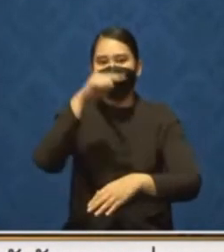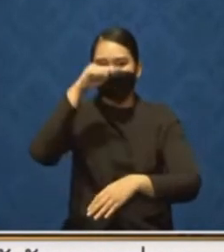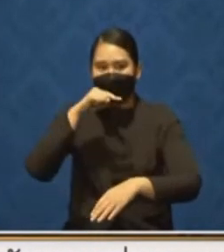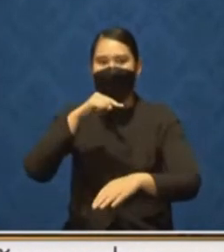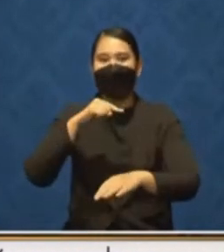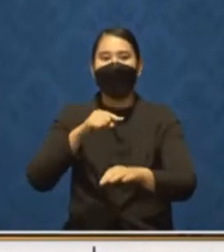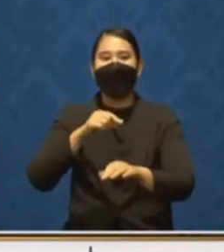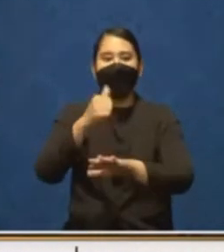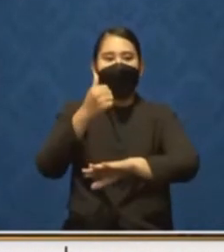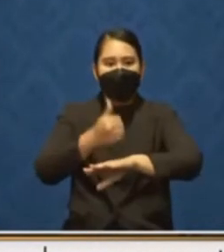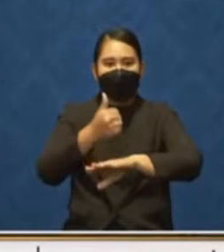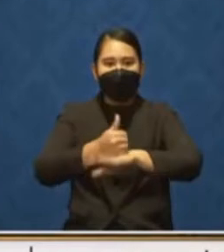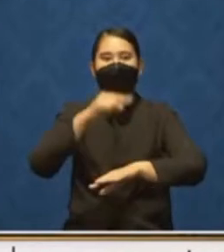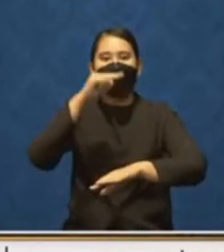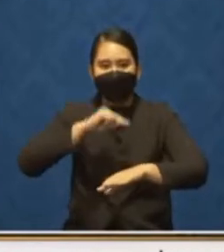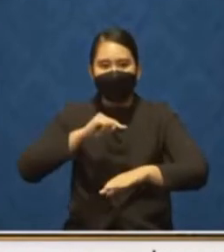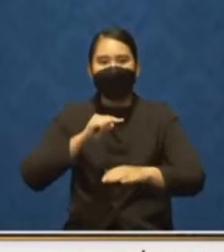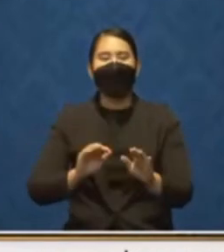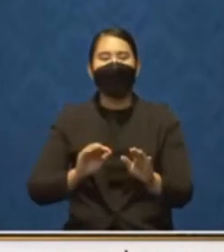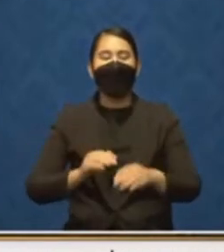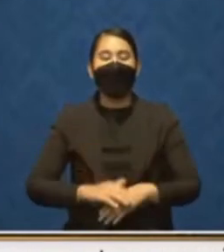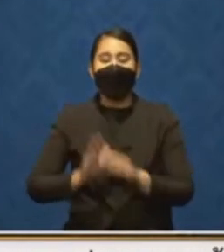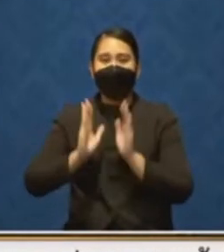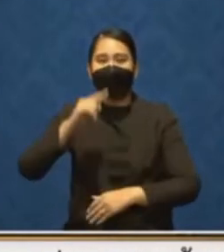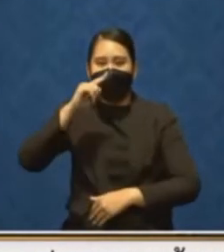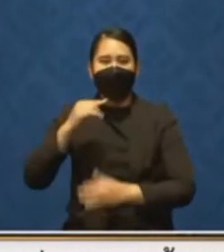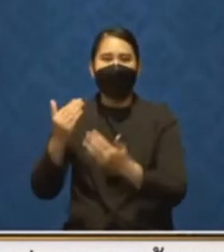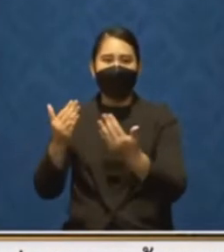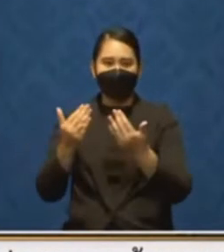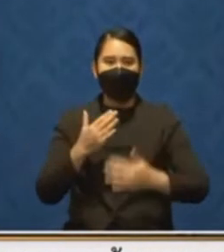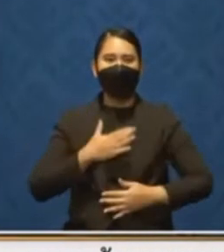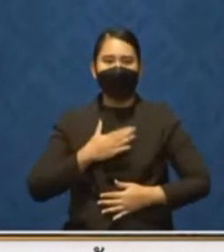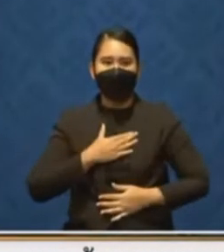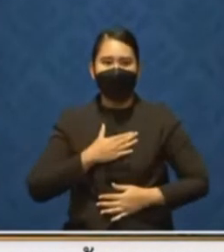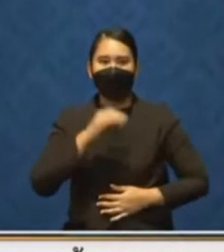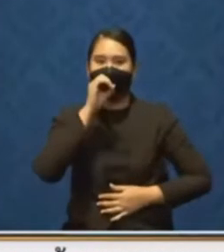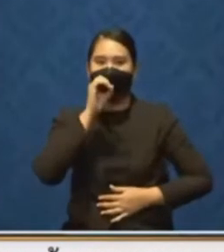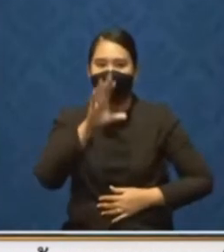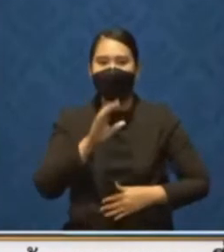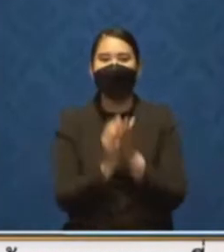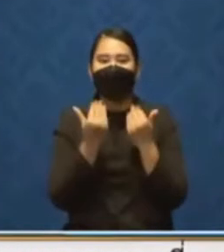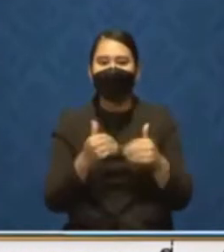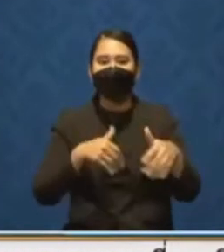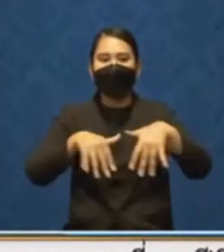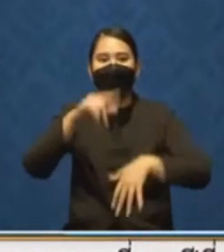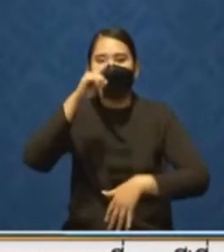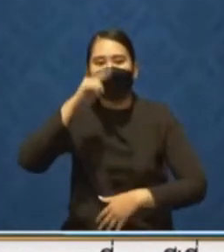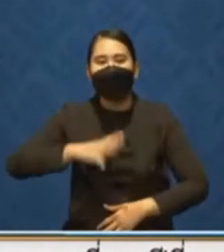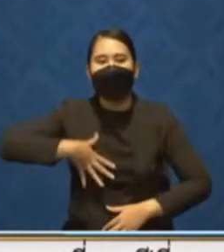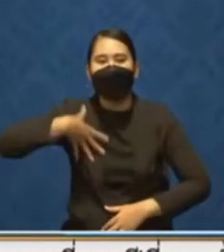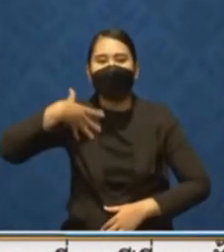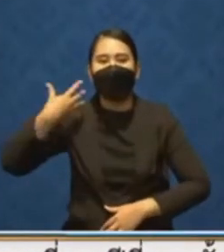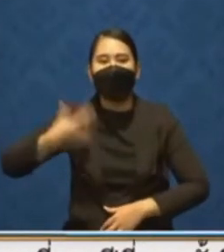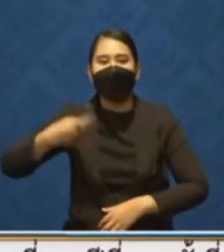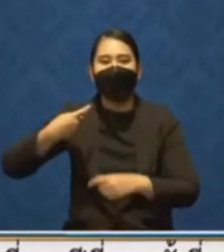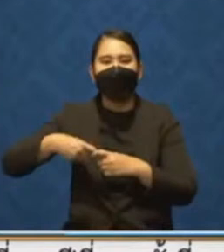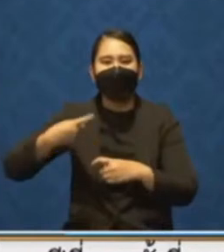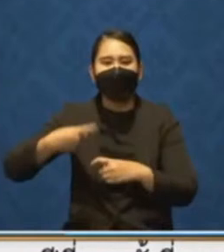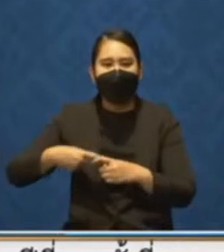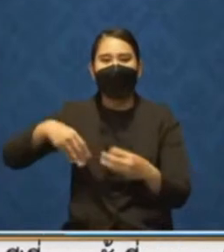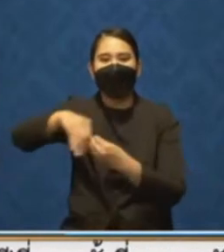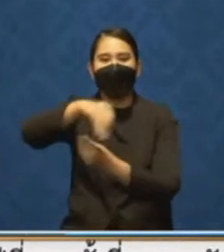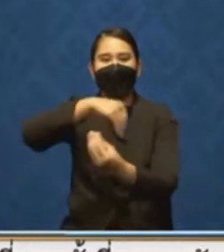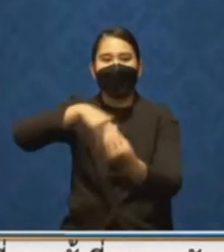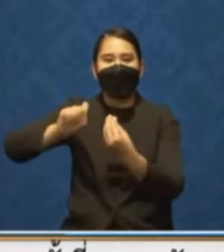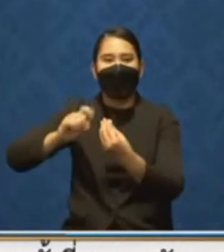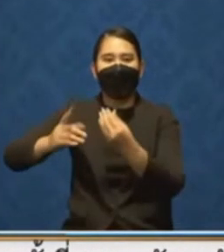คนไทยทั้งแผ่นดินฝากผมมาบอกว่าวันนี้พวกเขาลำบากยากจนเหลือเกินเศรษฐกิจทรุด